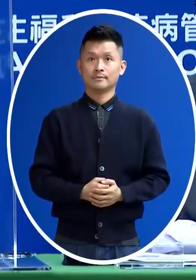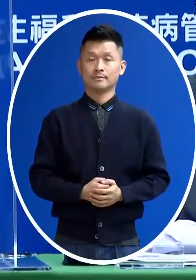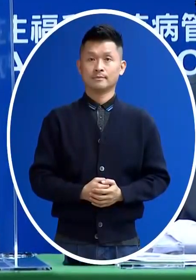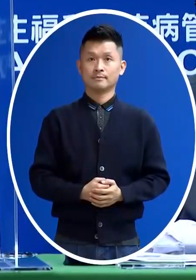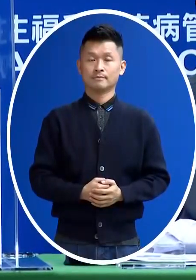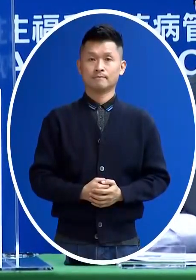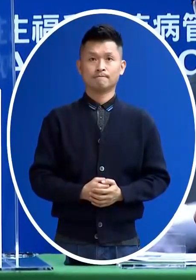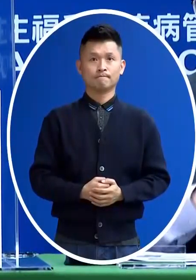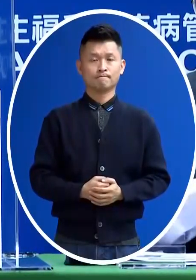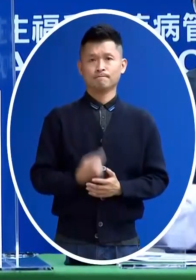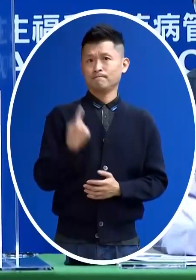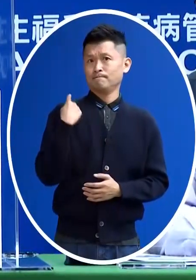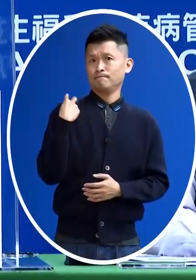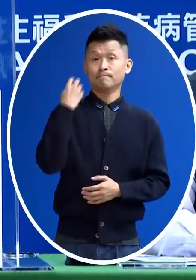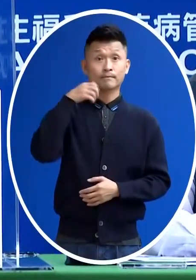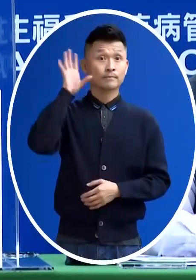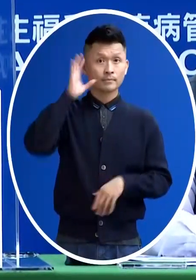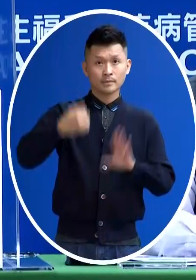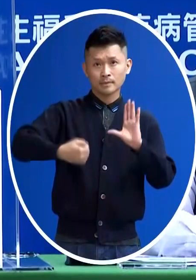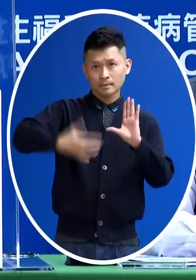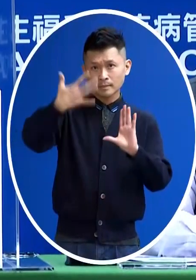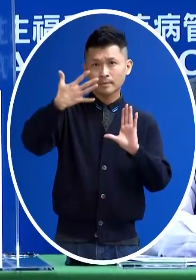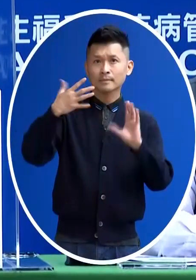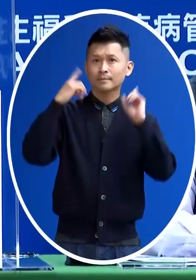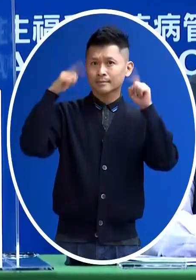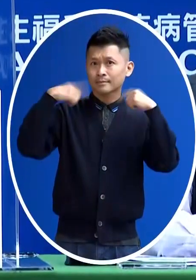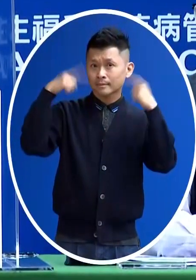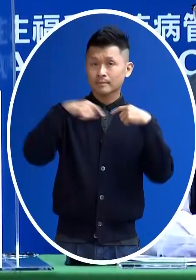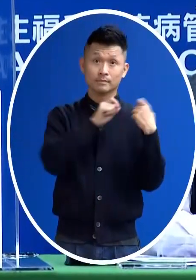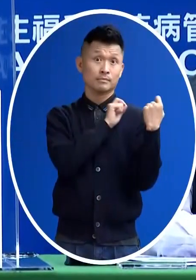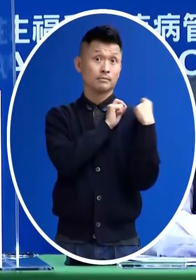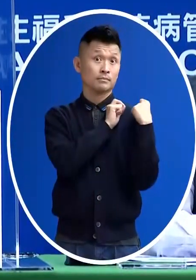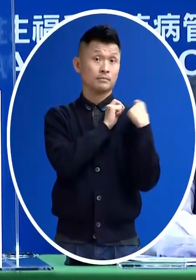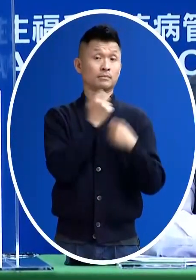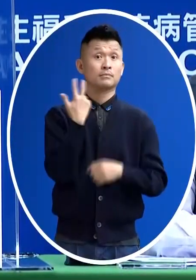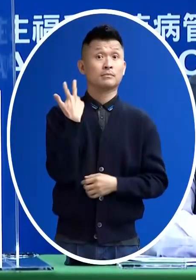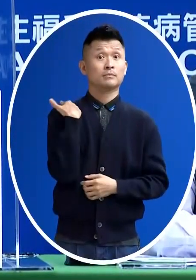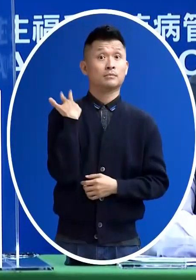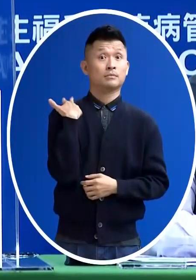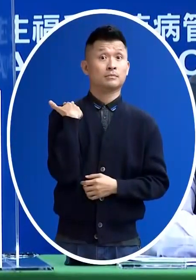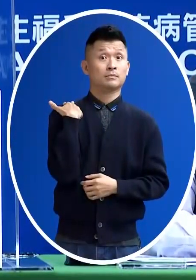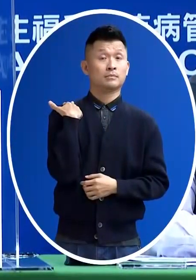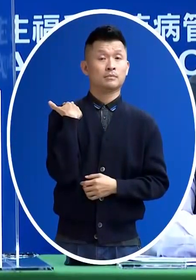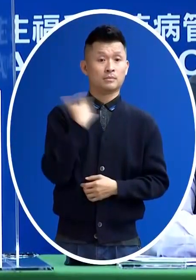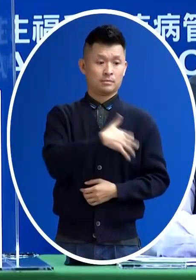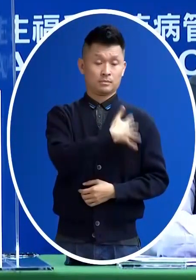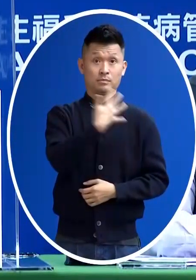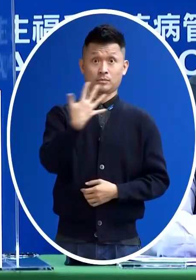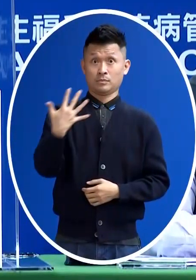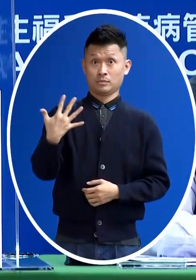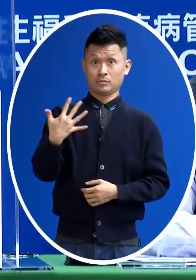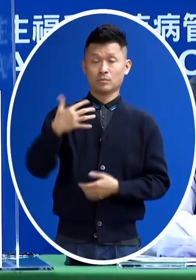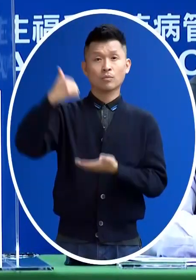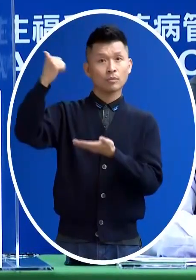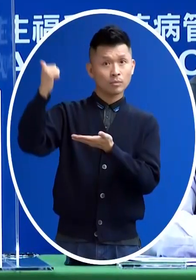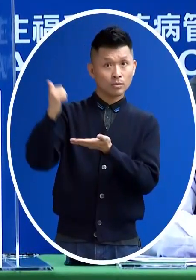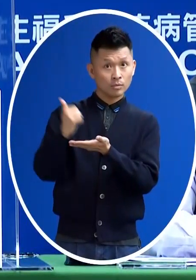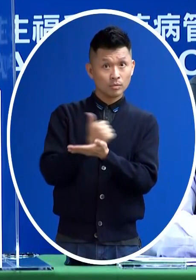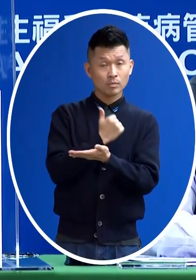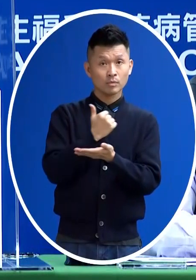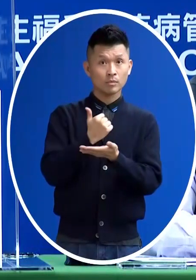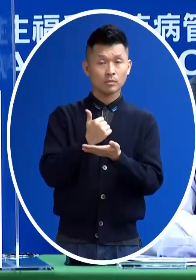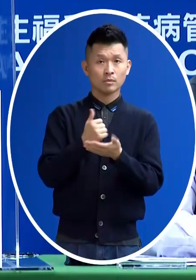那我看今天这两天的新闻一直有在报，就是说我们这个进来哈，上个礼拜五是不是哈，进来的到月